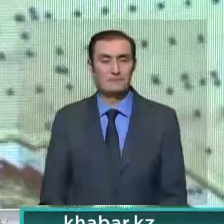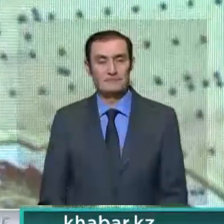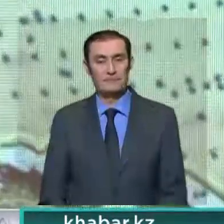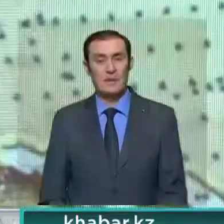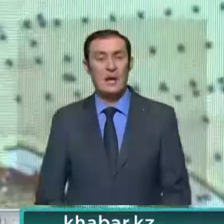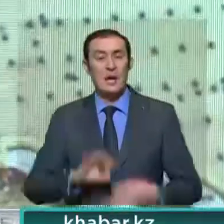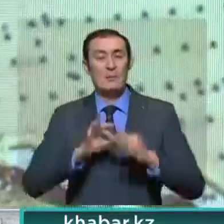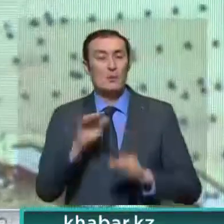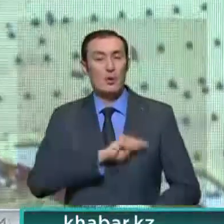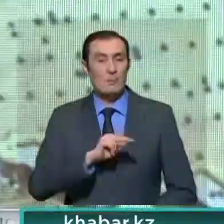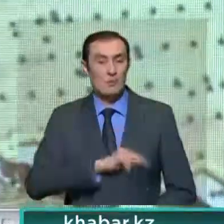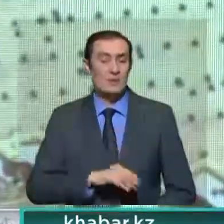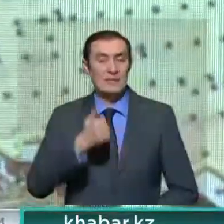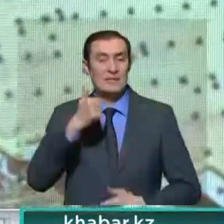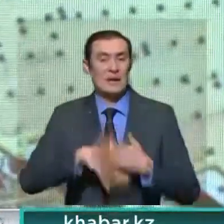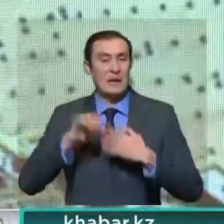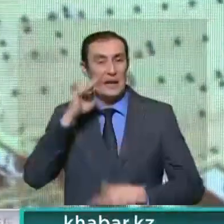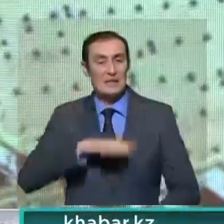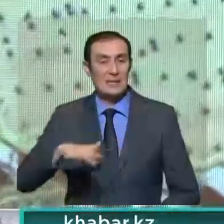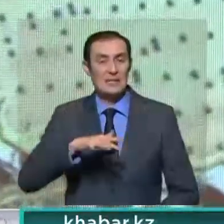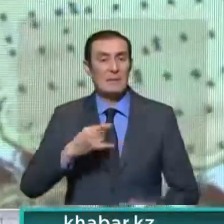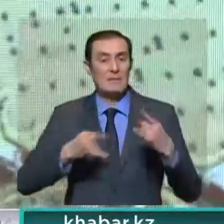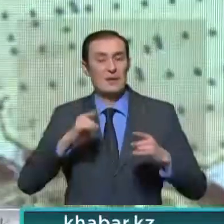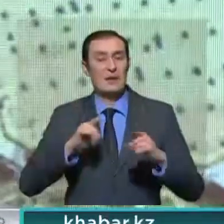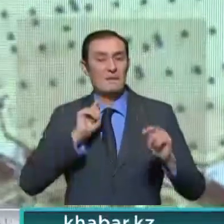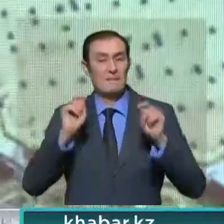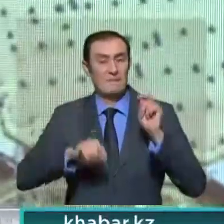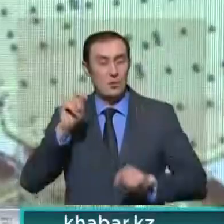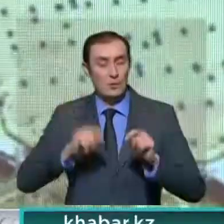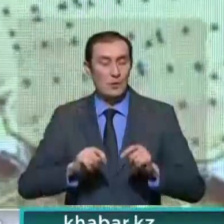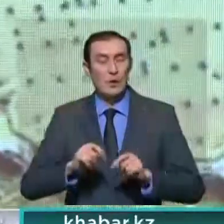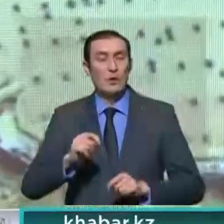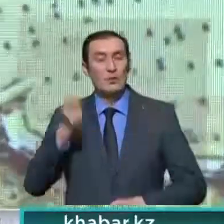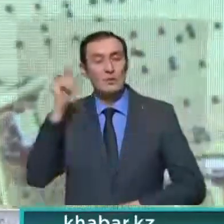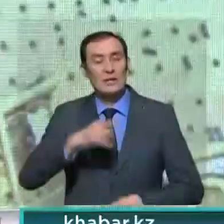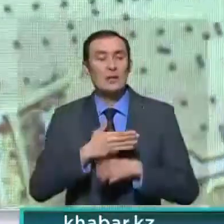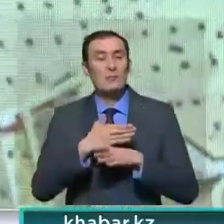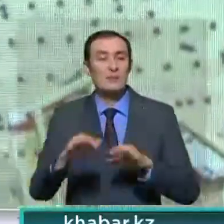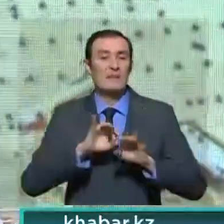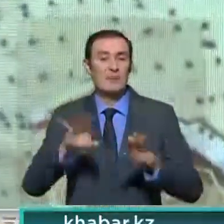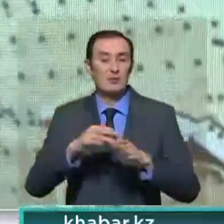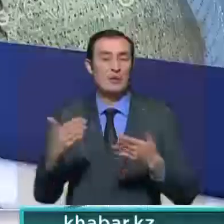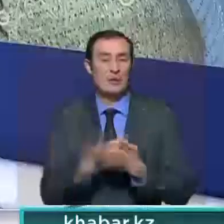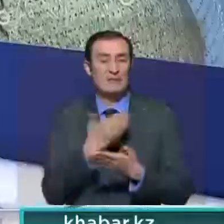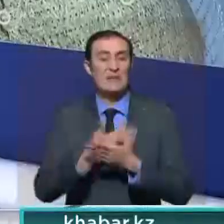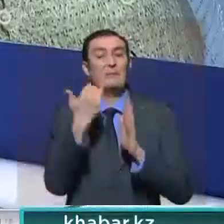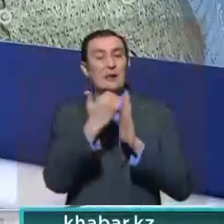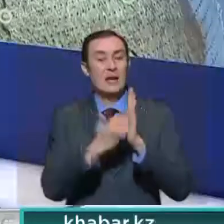подробнее о работе центральноазиатского медиафорума узнаете в нашем ток-шоу итоги и сразу же после этого выпуска новостей